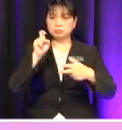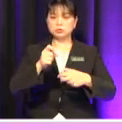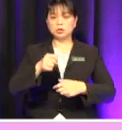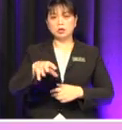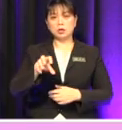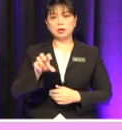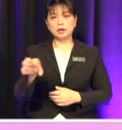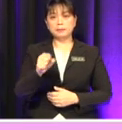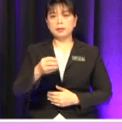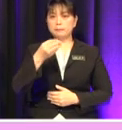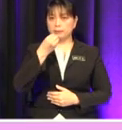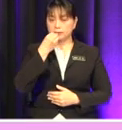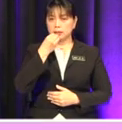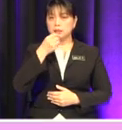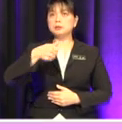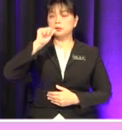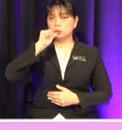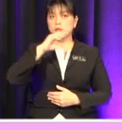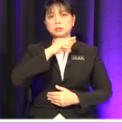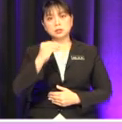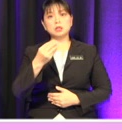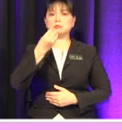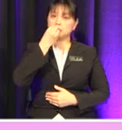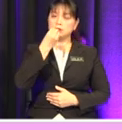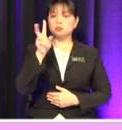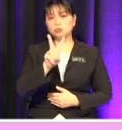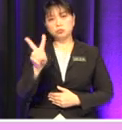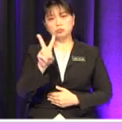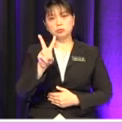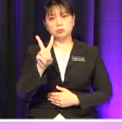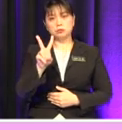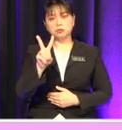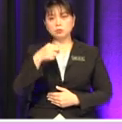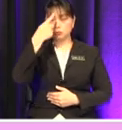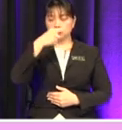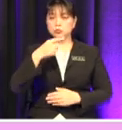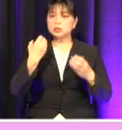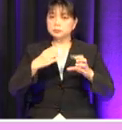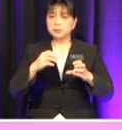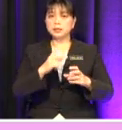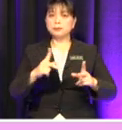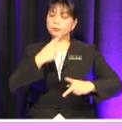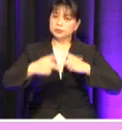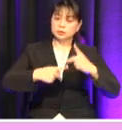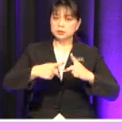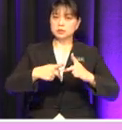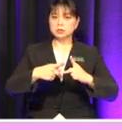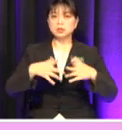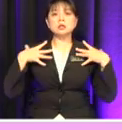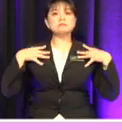dengan makanan bagi mempercepatkan proses pemulihan ya ini saya setuju ah kenapa